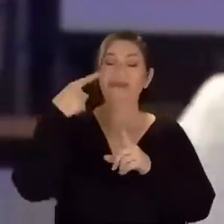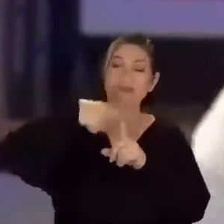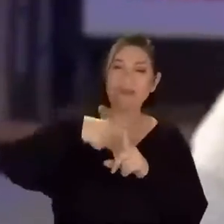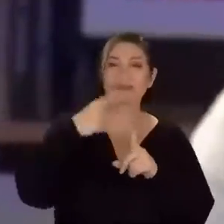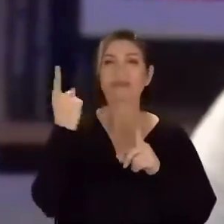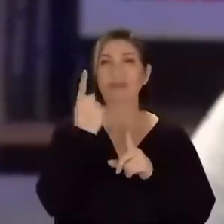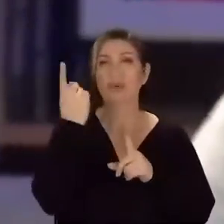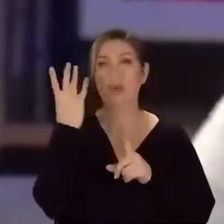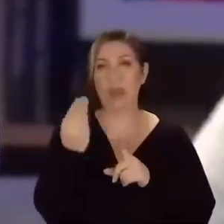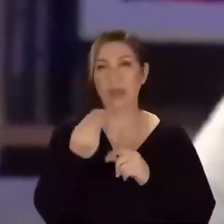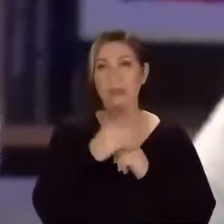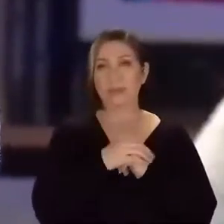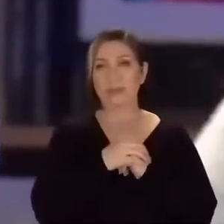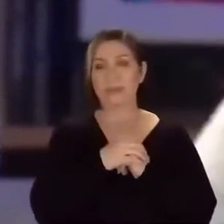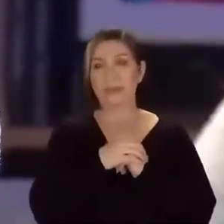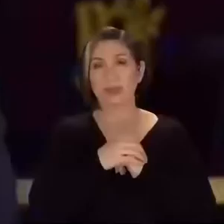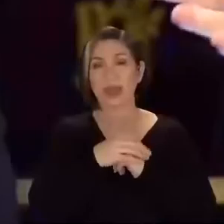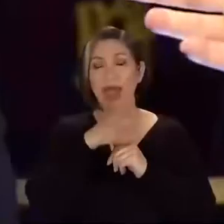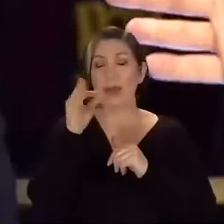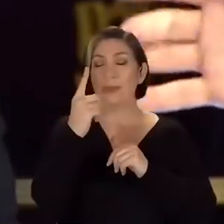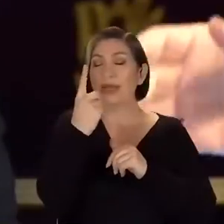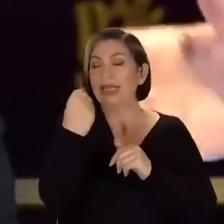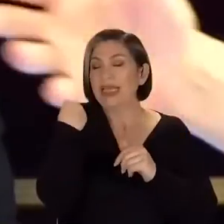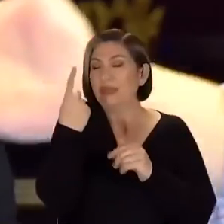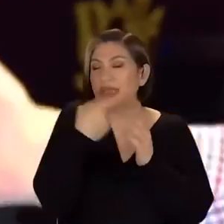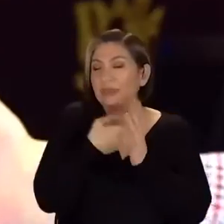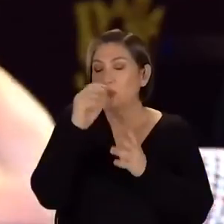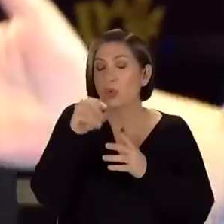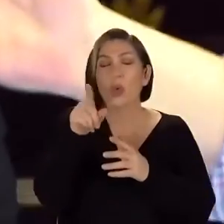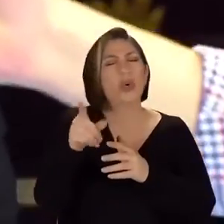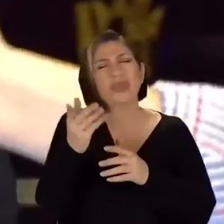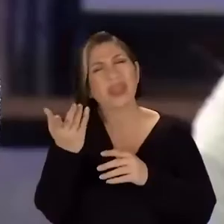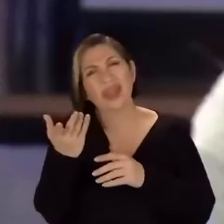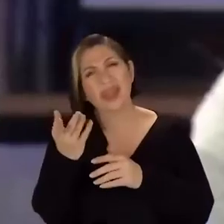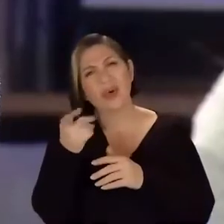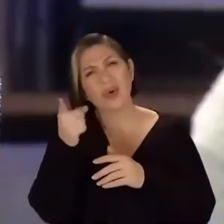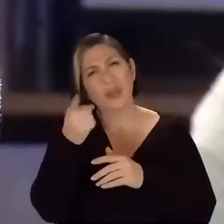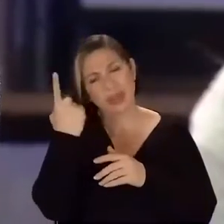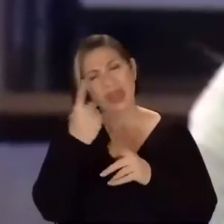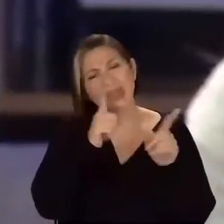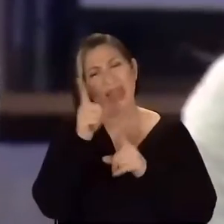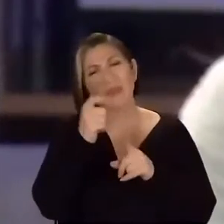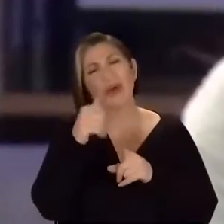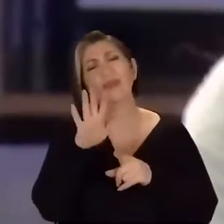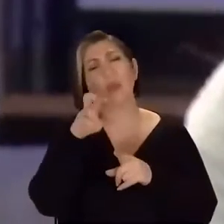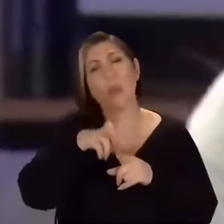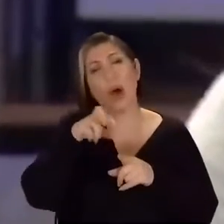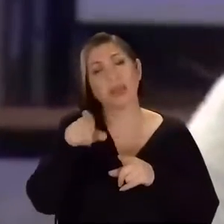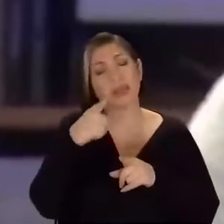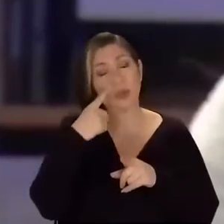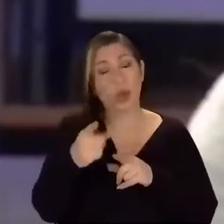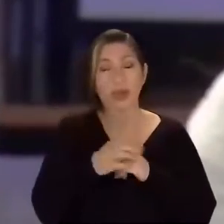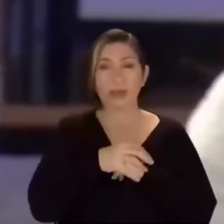olan, başka bir şey olan, her birine yeni bir isim buluyorlar. Peki o ne? Aslında o da bir kripto para değil mi? O puanlar,